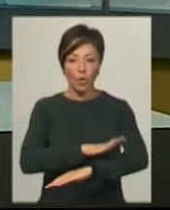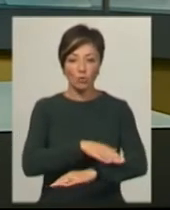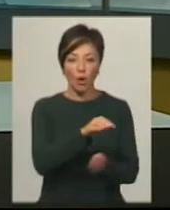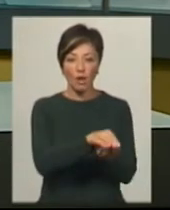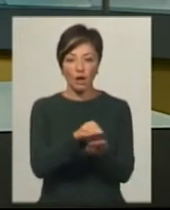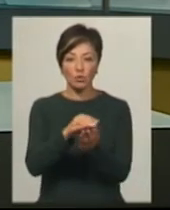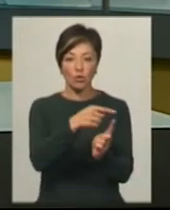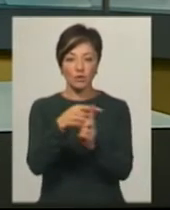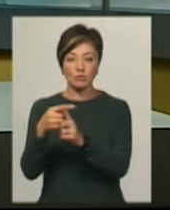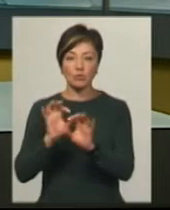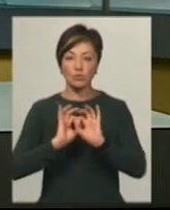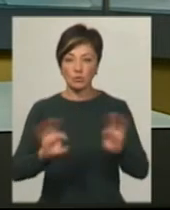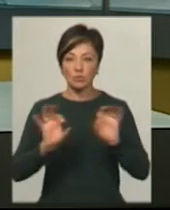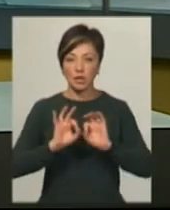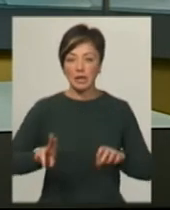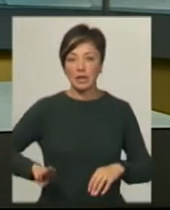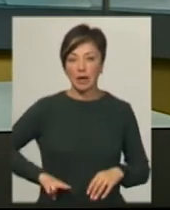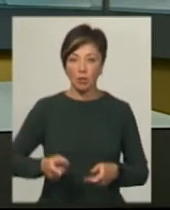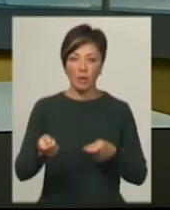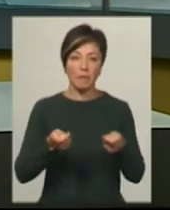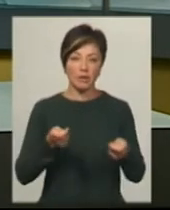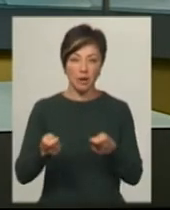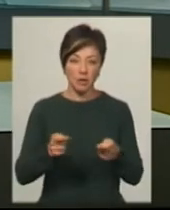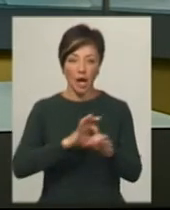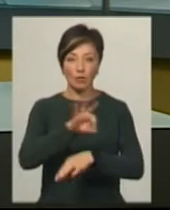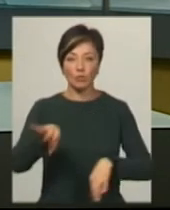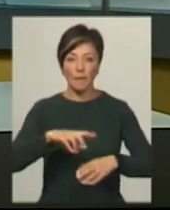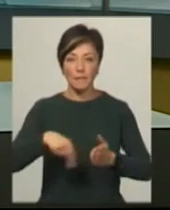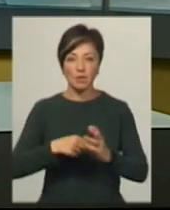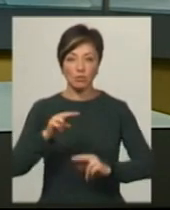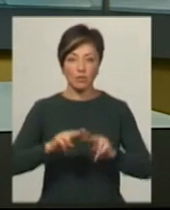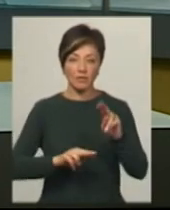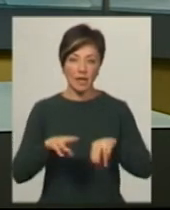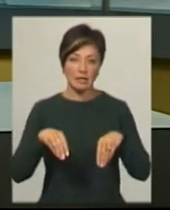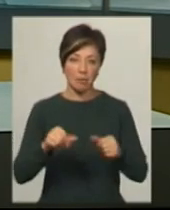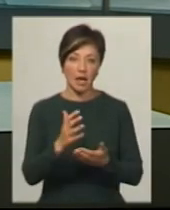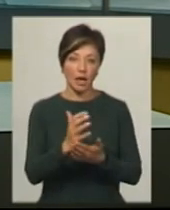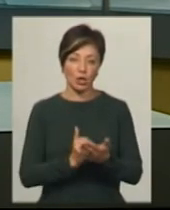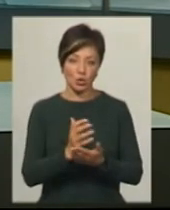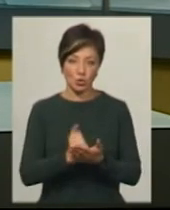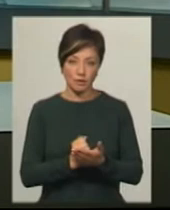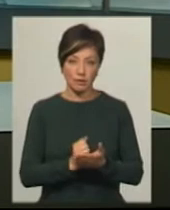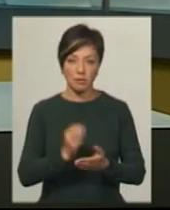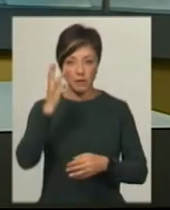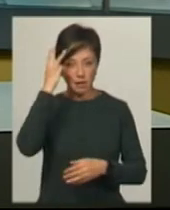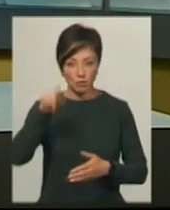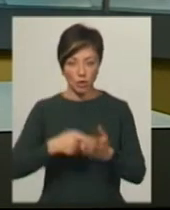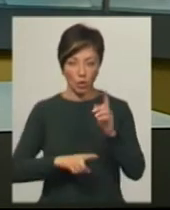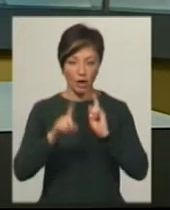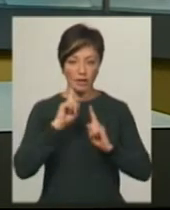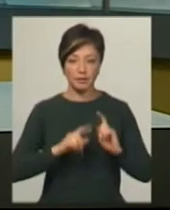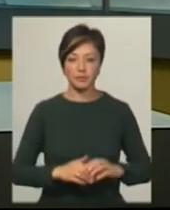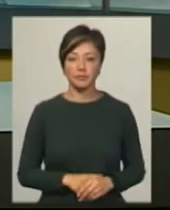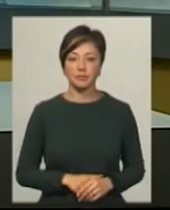кладовища. Про це Суспільному сказав директор департаменту архітектури, містобудування та земельних ресурсів Хмельницької міської ради